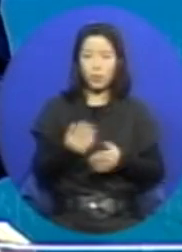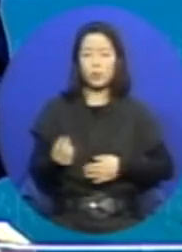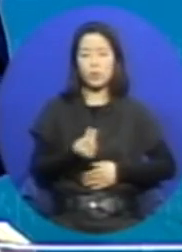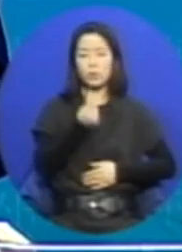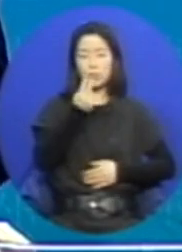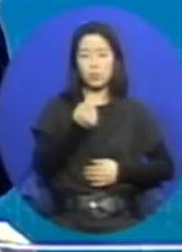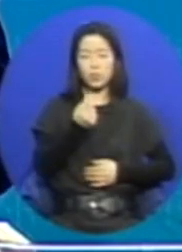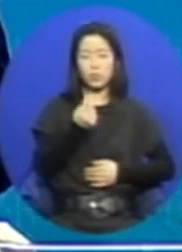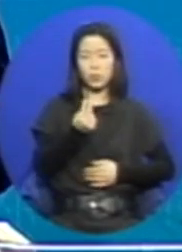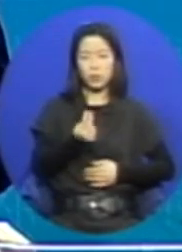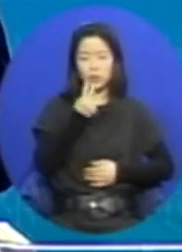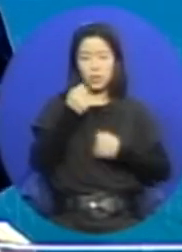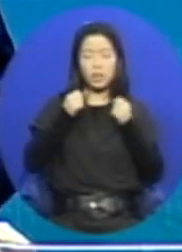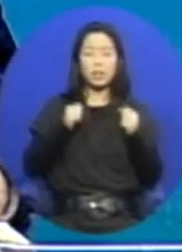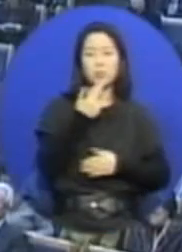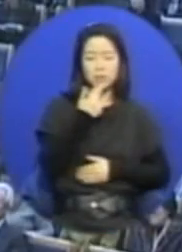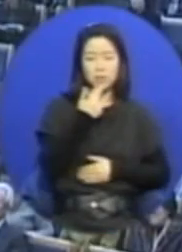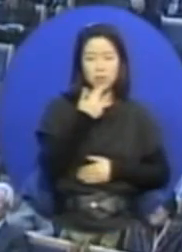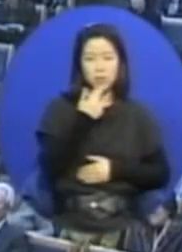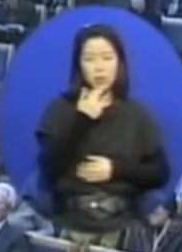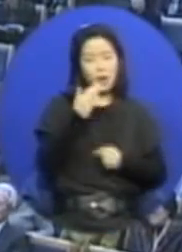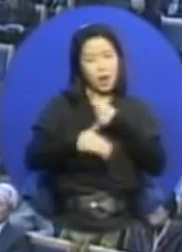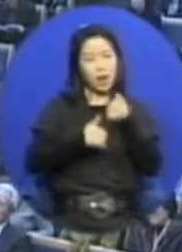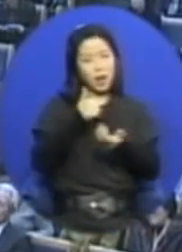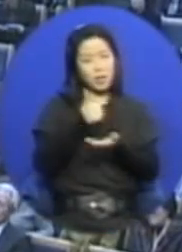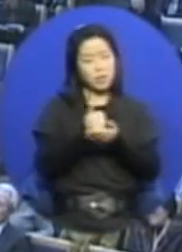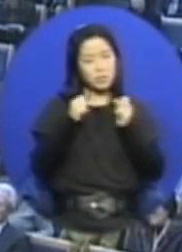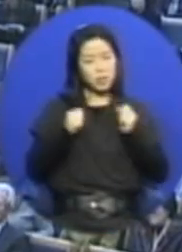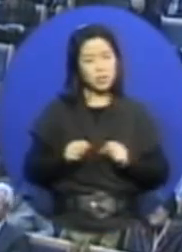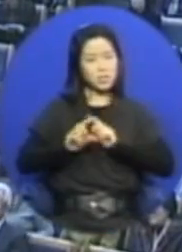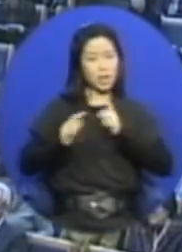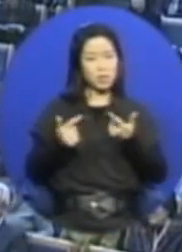주님과 놀랍게 교제하는 그렇게 예수님을 믿으라는 거예요.